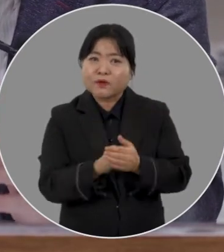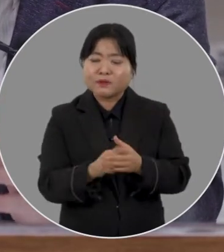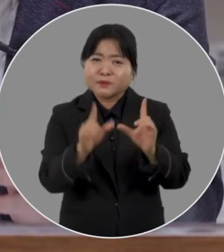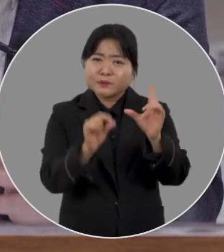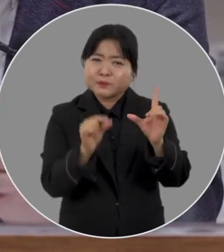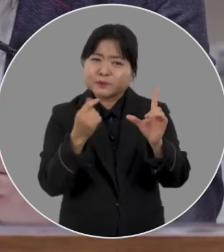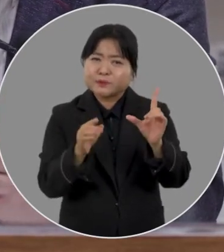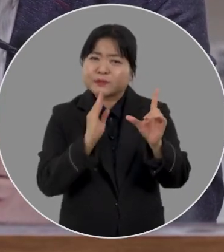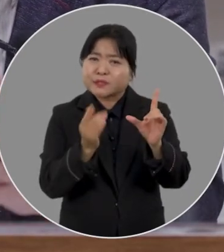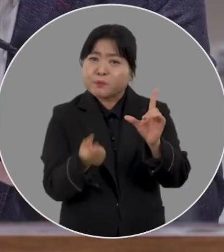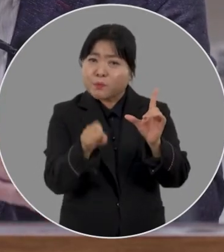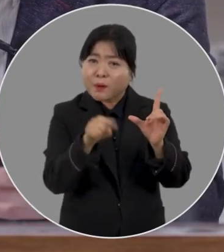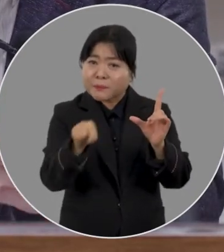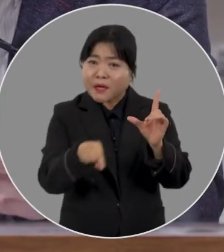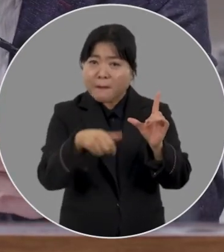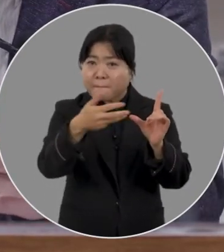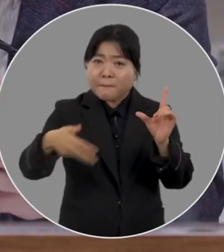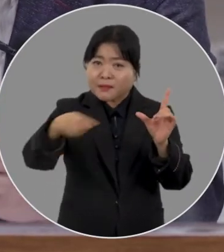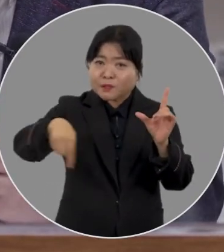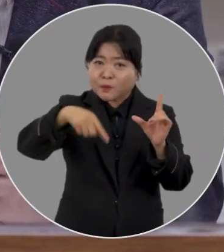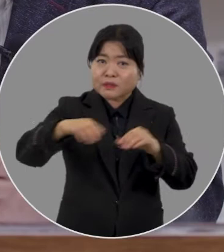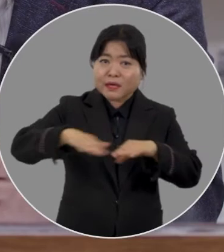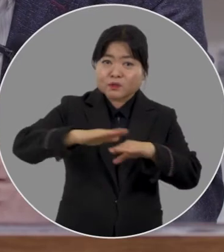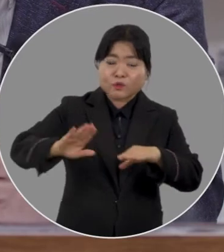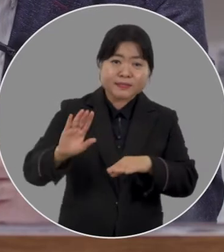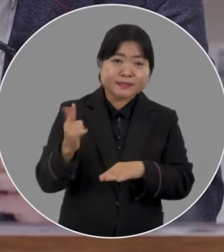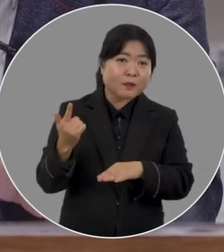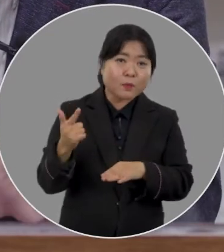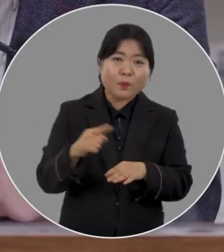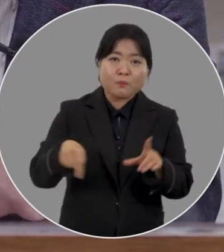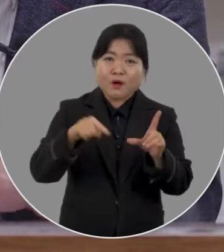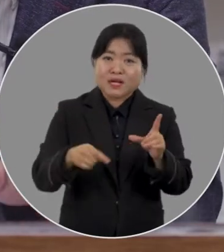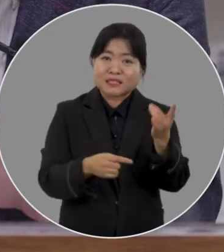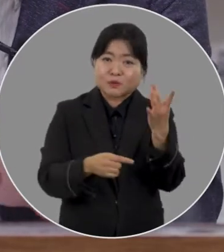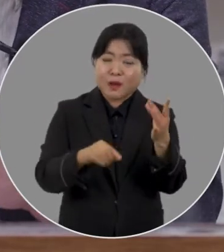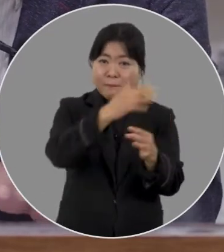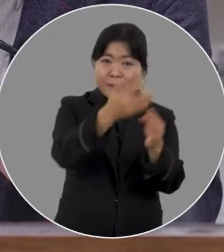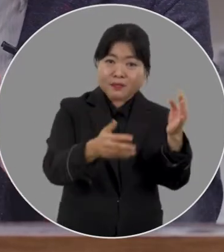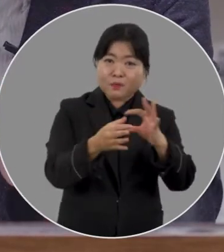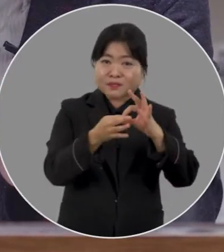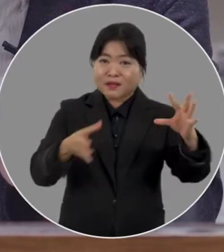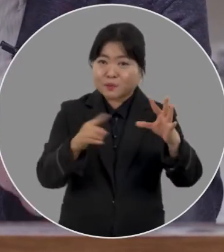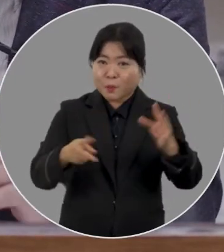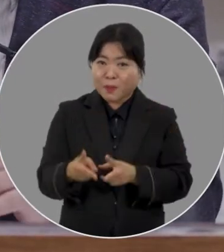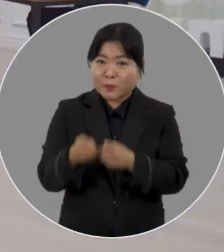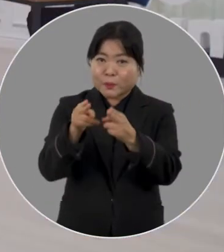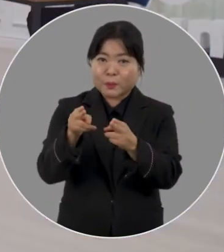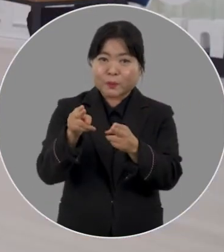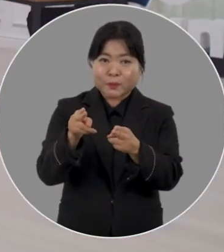있는 사실이 어떤 맥락 속에서 해석되어지지 않고 어떤 기존의 맥락과 상관없이